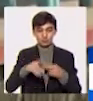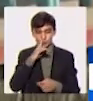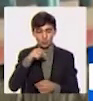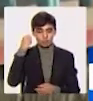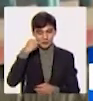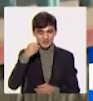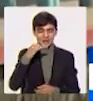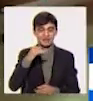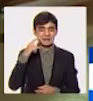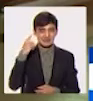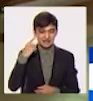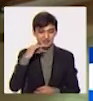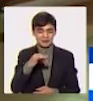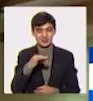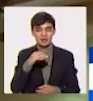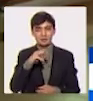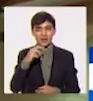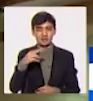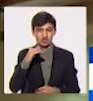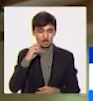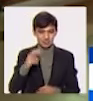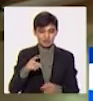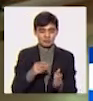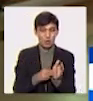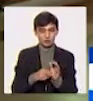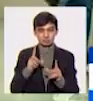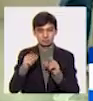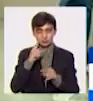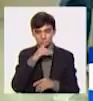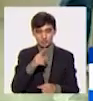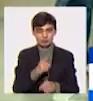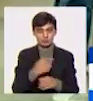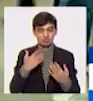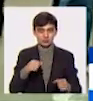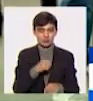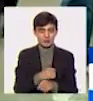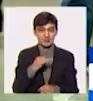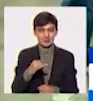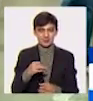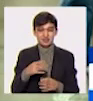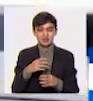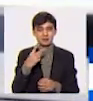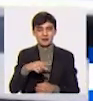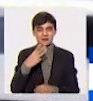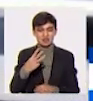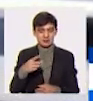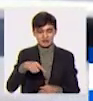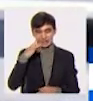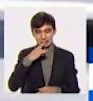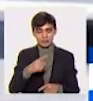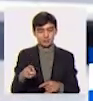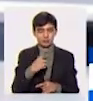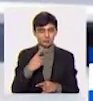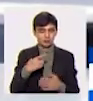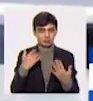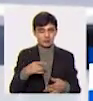Өзбекстан, Қырғызстан, Тәжікстан елдеріне жіберілмейді. Тоқтатылған транзиттік және халықаралық пойыздардың саны 23. Қазақстан